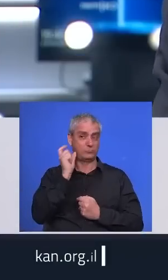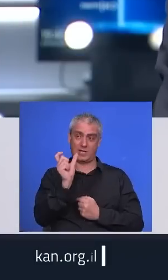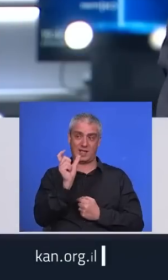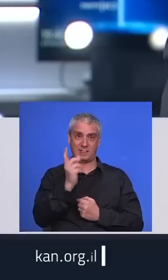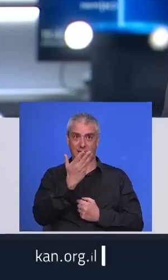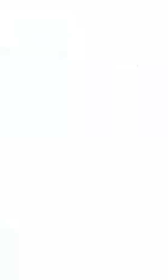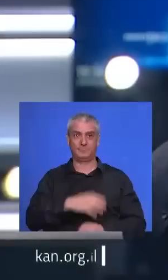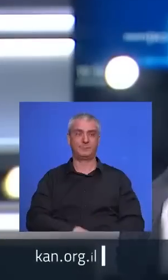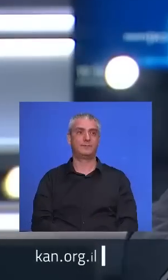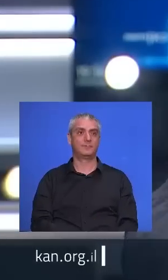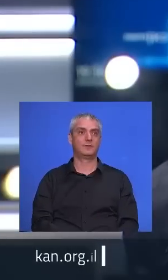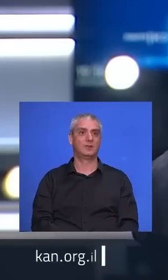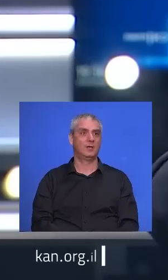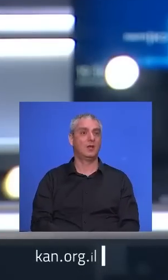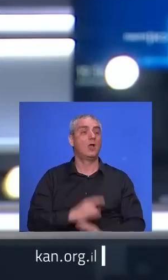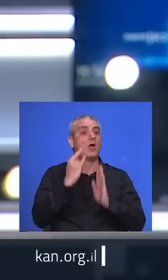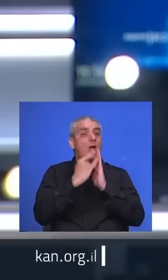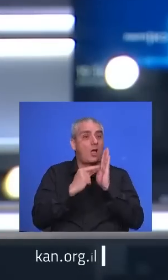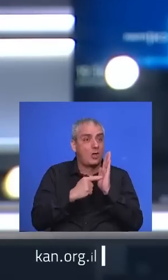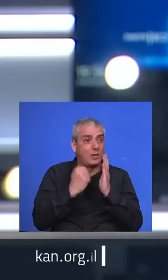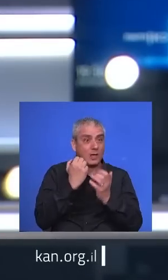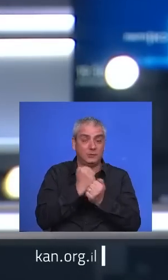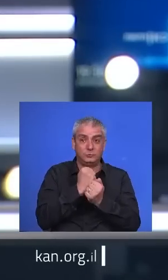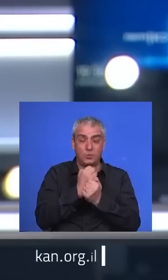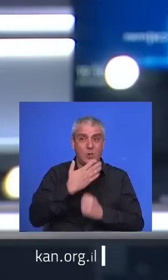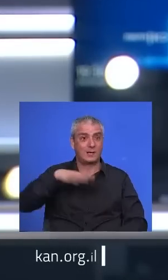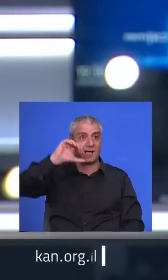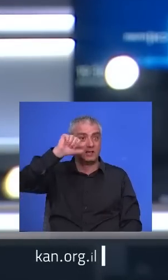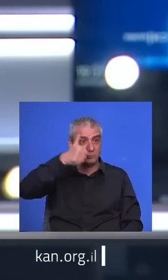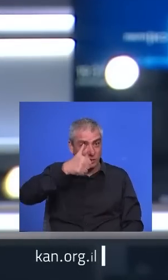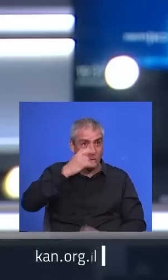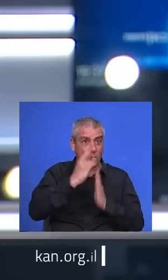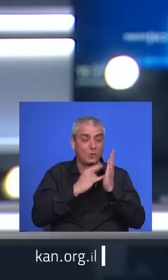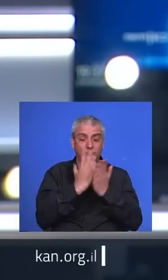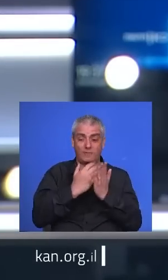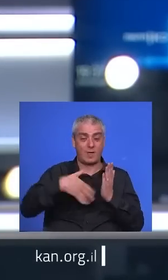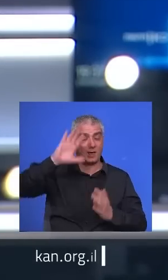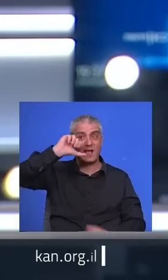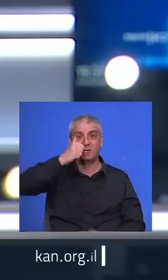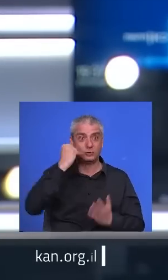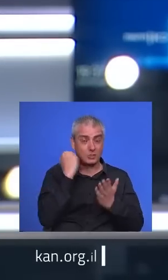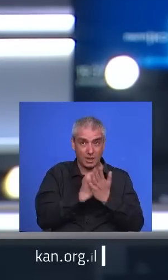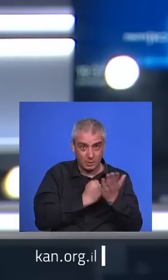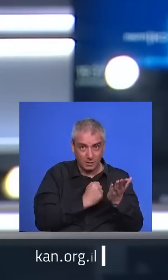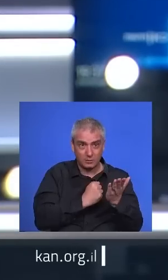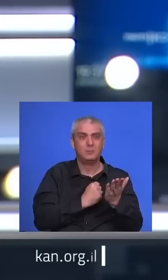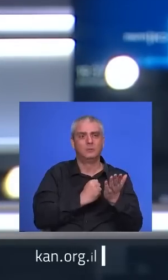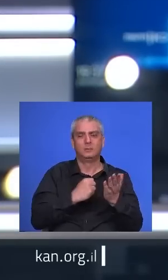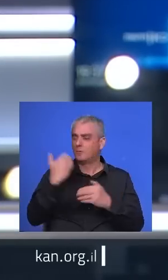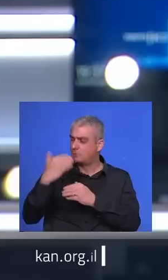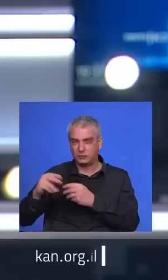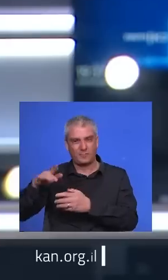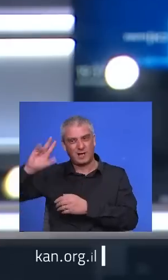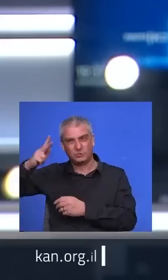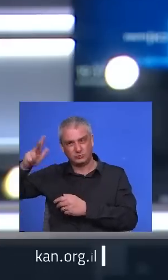שלו. החוק שעבר בקריאה ראשונה, החוקים שעבור בקריאה ראשונה, הסתיימו אחרת בקריאה